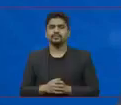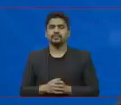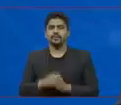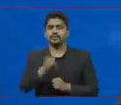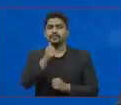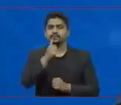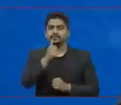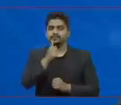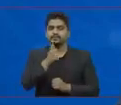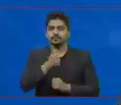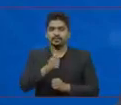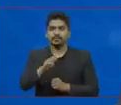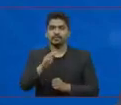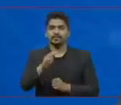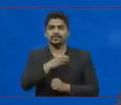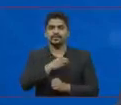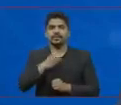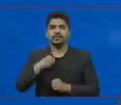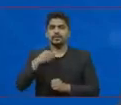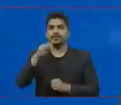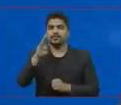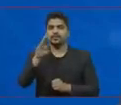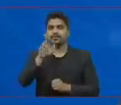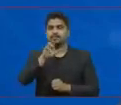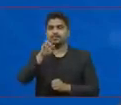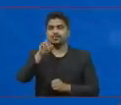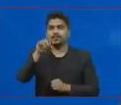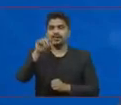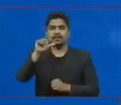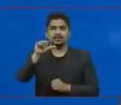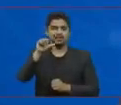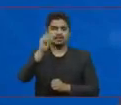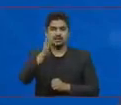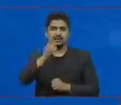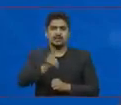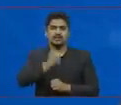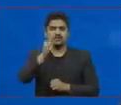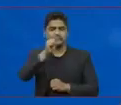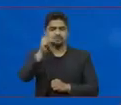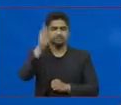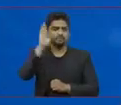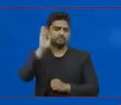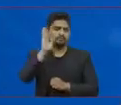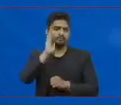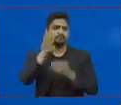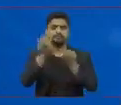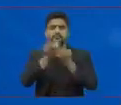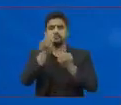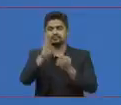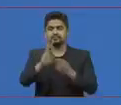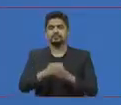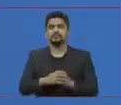अब डाक्टर विराज कर्माचार्यले आफ्नो कुराहरू राख्नुहुन्छ एपिडेमियोलोजी सम्बन्धमा।